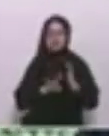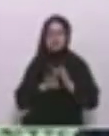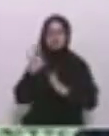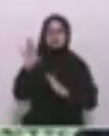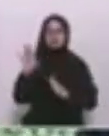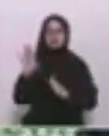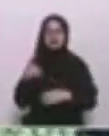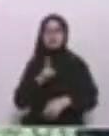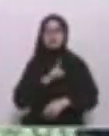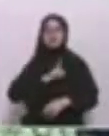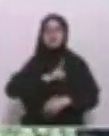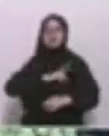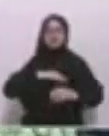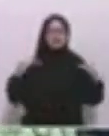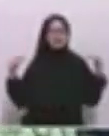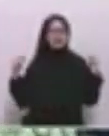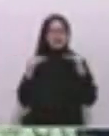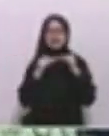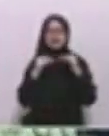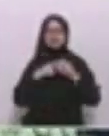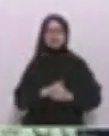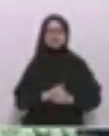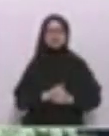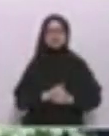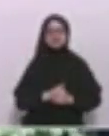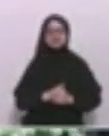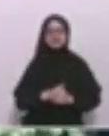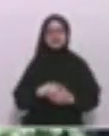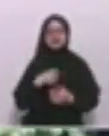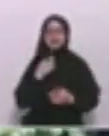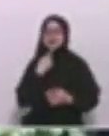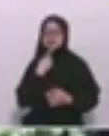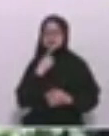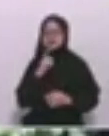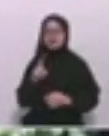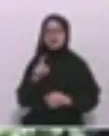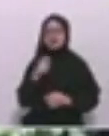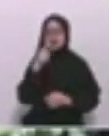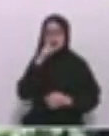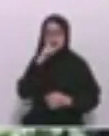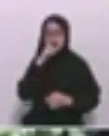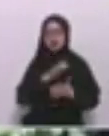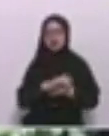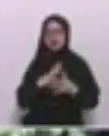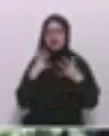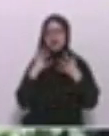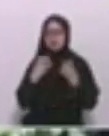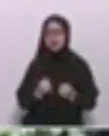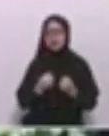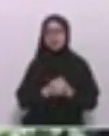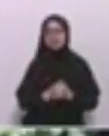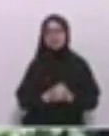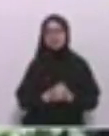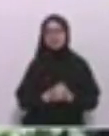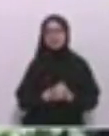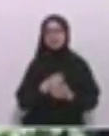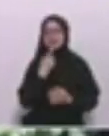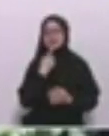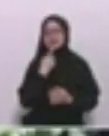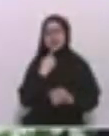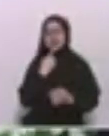Mandiri berkeadilan yang tentunya saya ingin bertanya kepada bapak dengan harapan tadi tentang